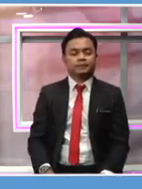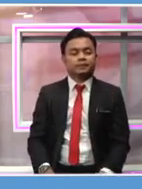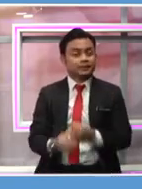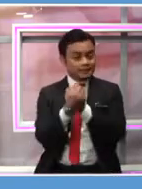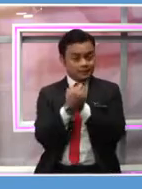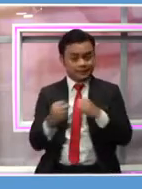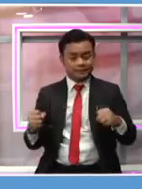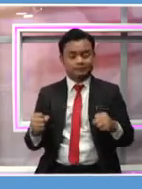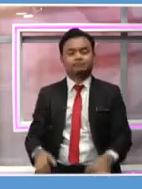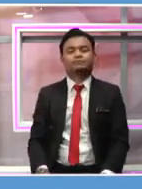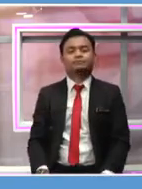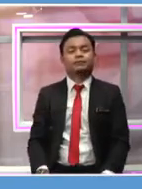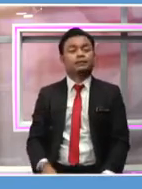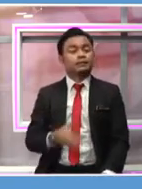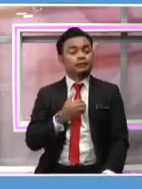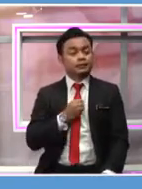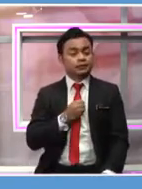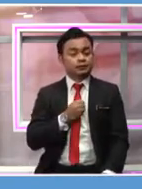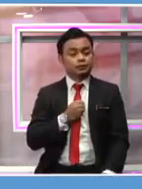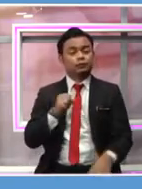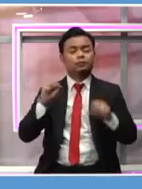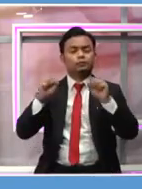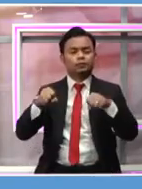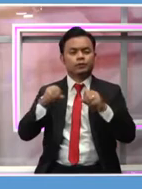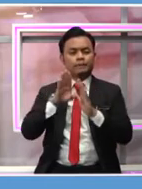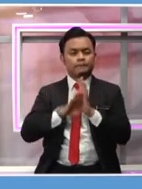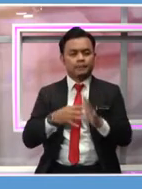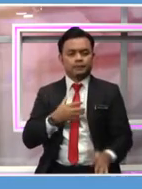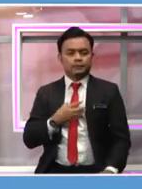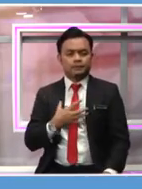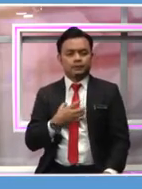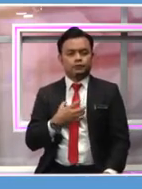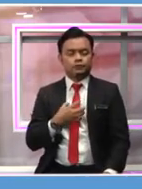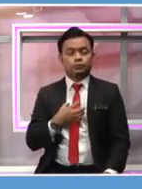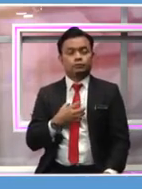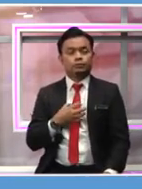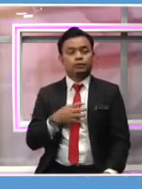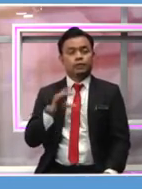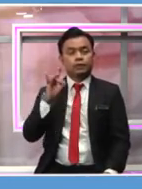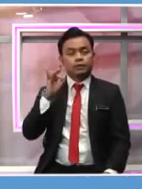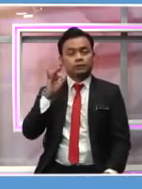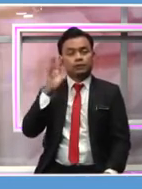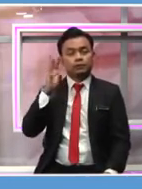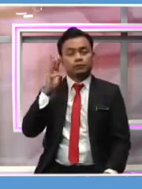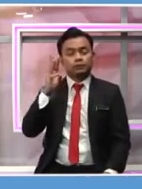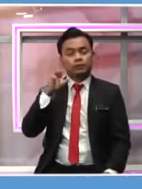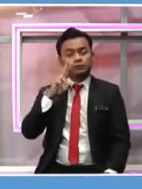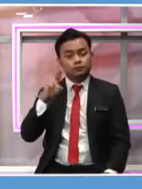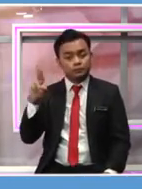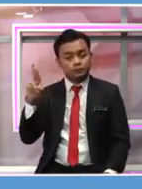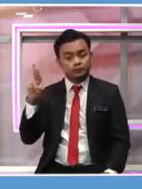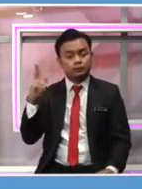baik jantung boleh berdegup 86000 kali sehari